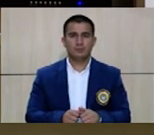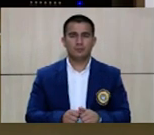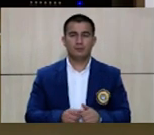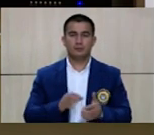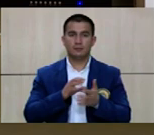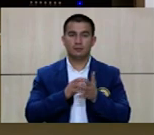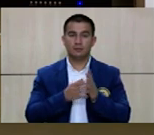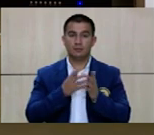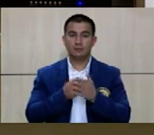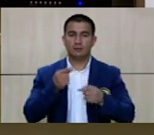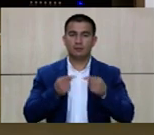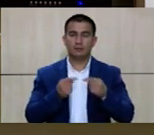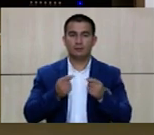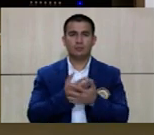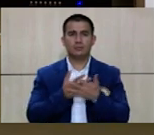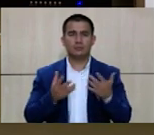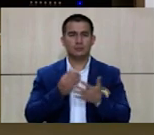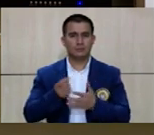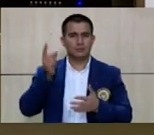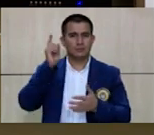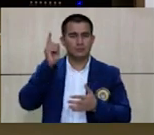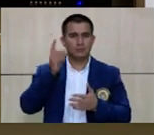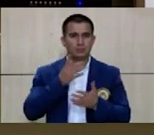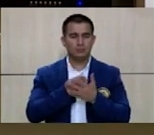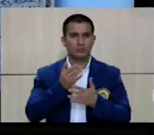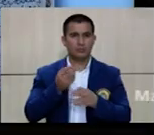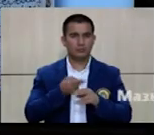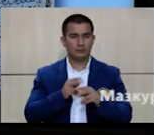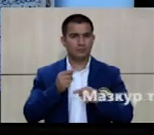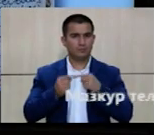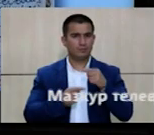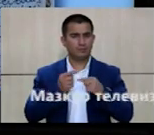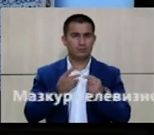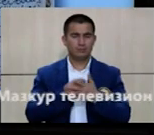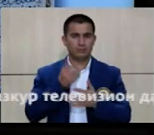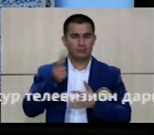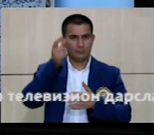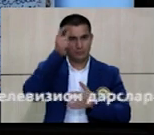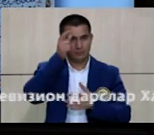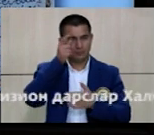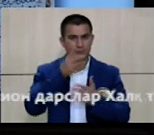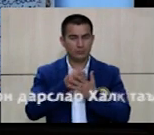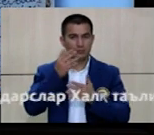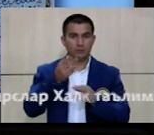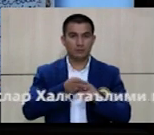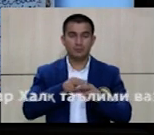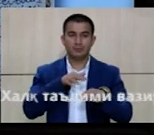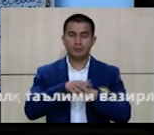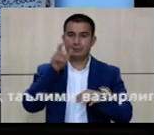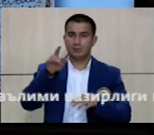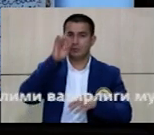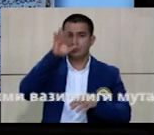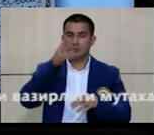Kvadrat tenglamalar haqida qadimdan ma'lum edi. Qadimiy Gretsiyaning matematiklari kvadrat